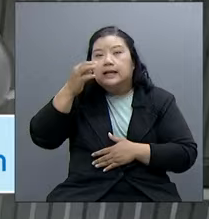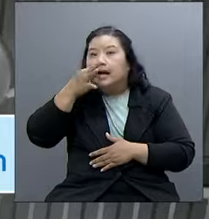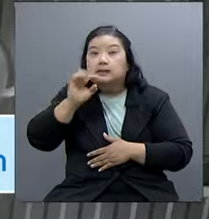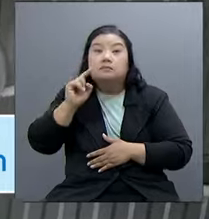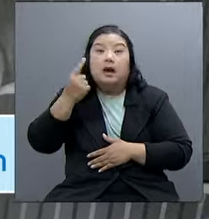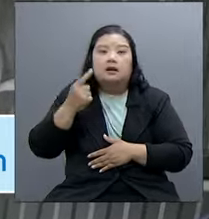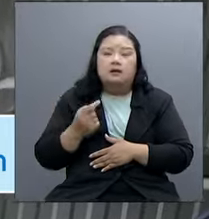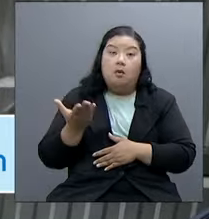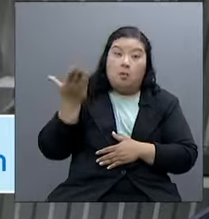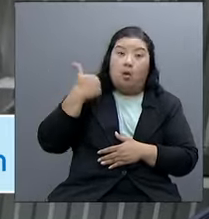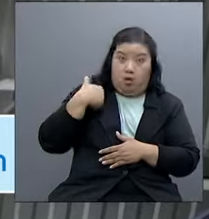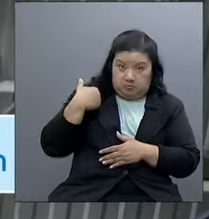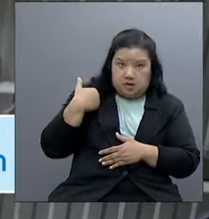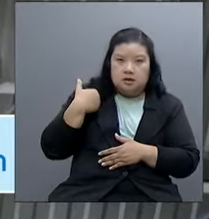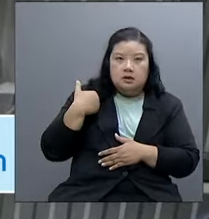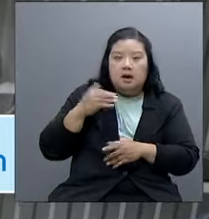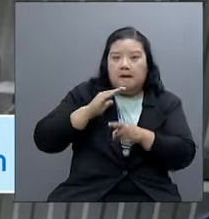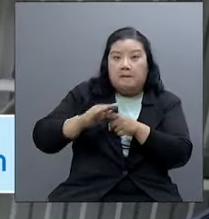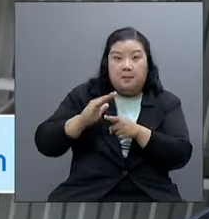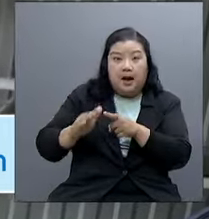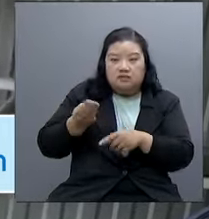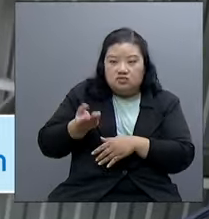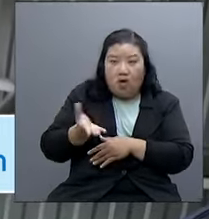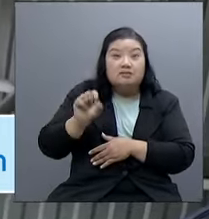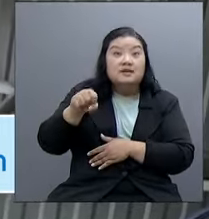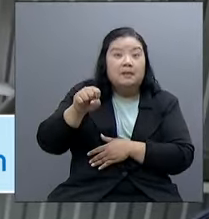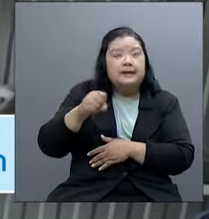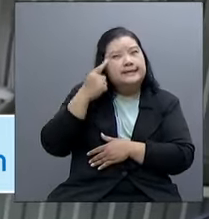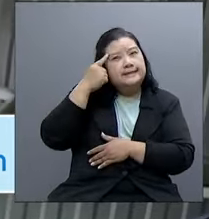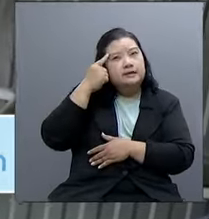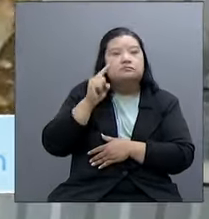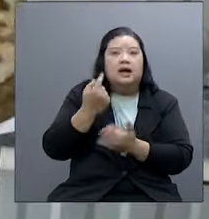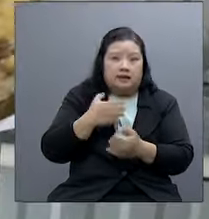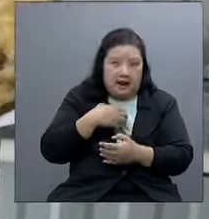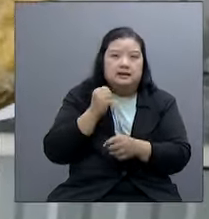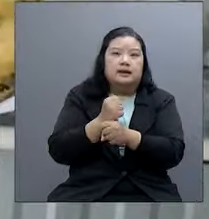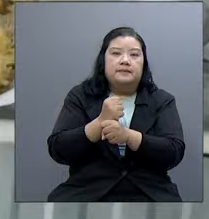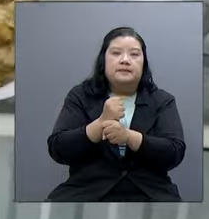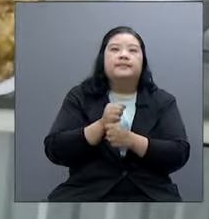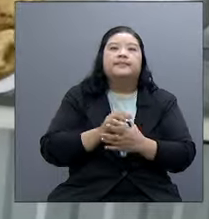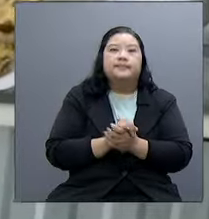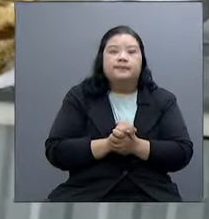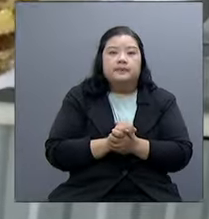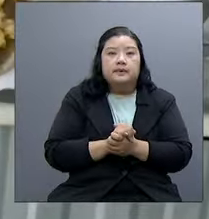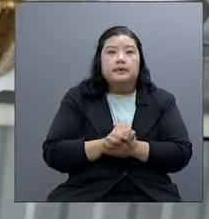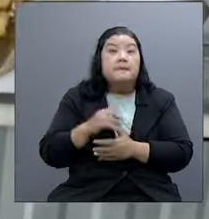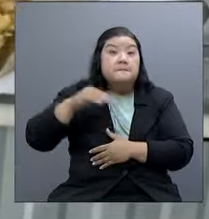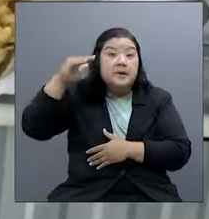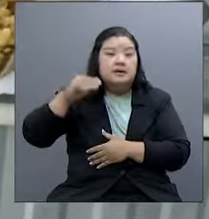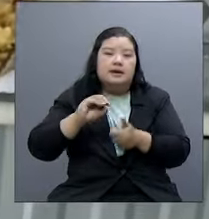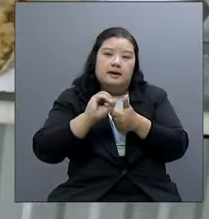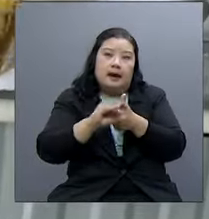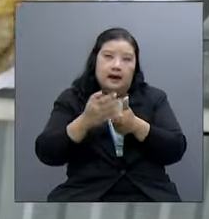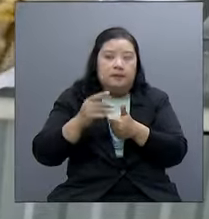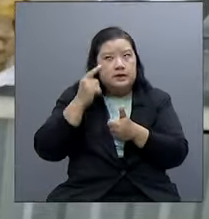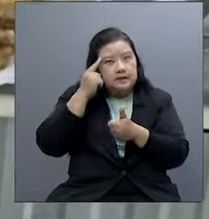ังัดที่พษาวแนำคุพ qualcosaี่ ไดเหวธีการ